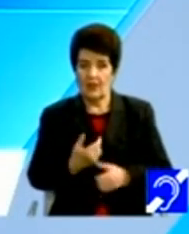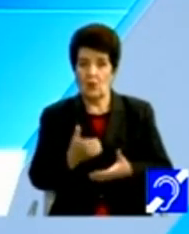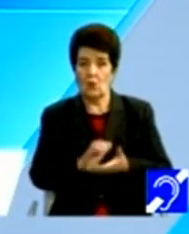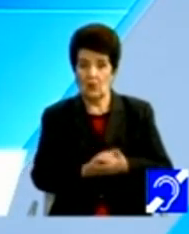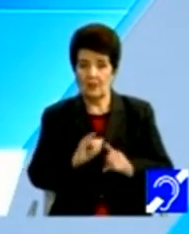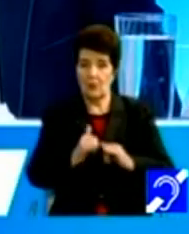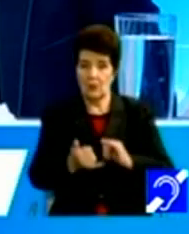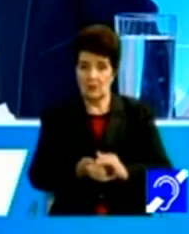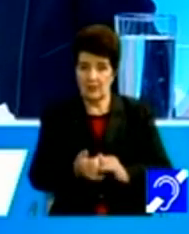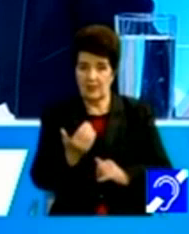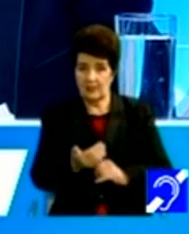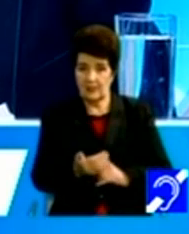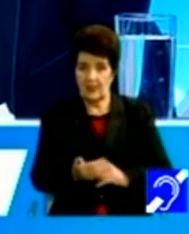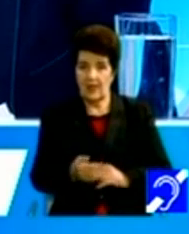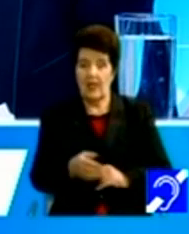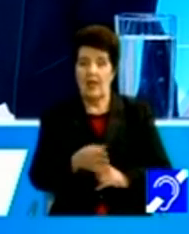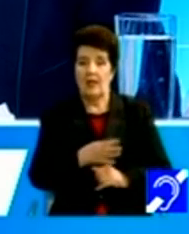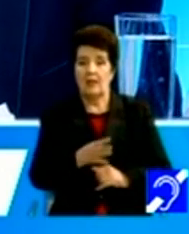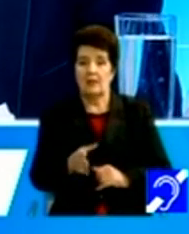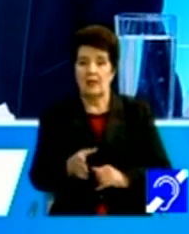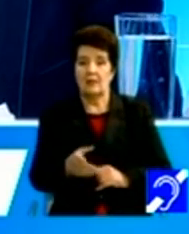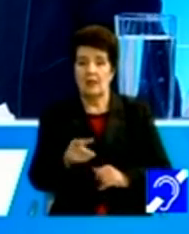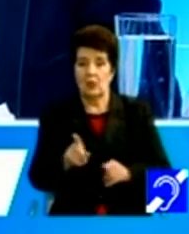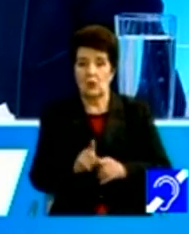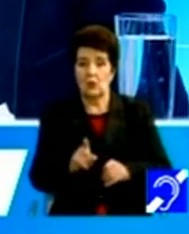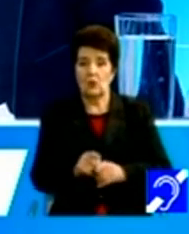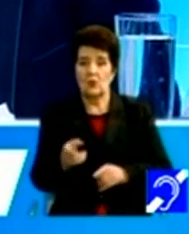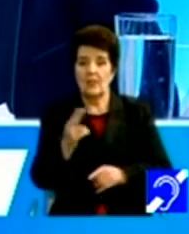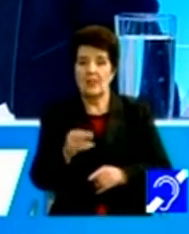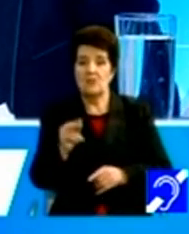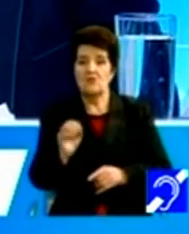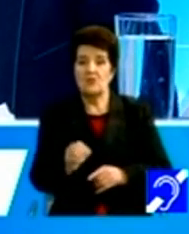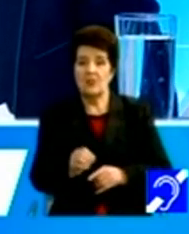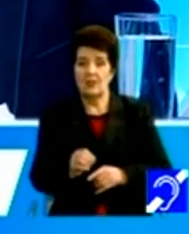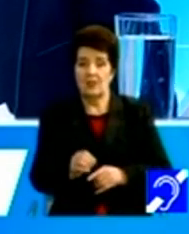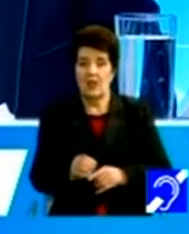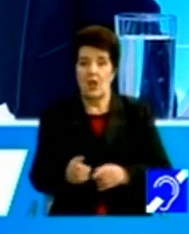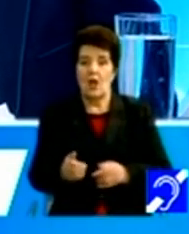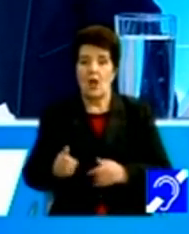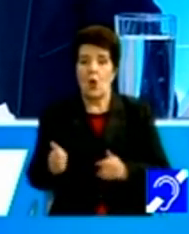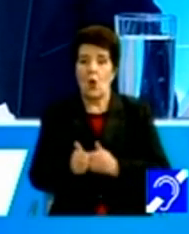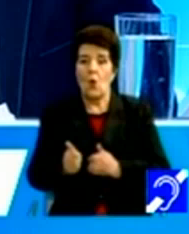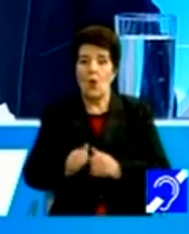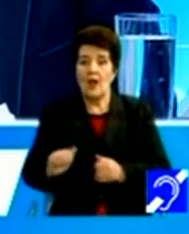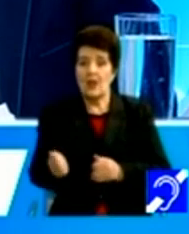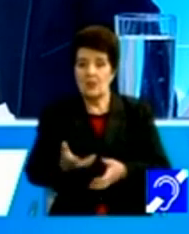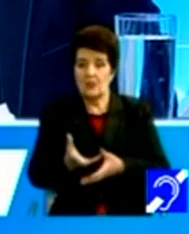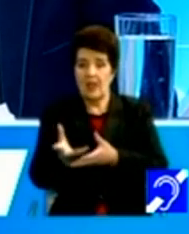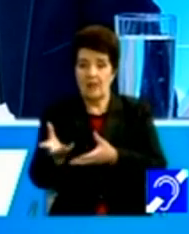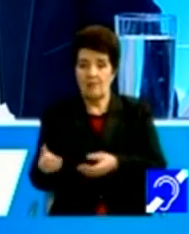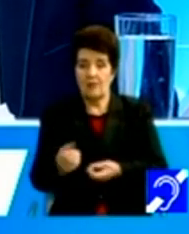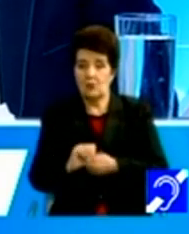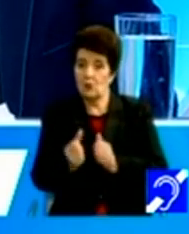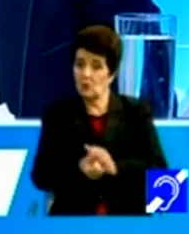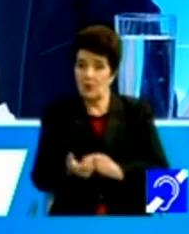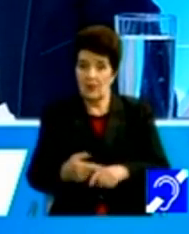poziția dumnealui, fiindcă dumnealui nu a susținut, dar totuși de ce nu a influențat colegii să nu susțină aceste modificări?